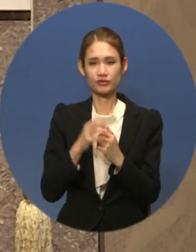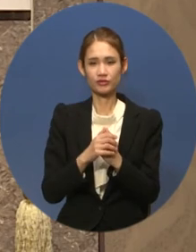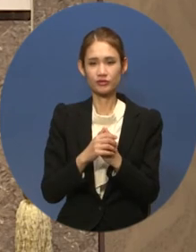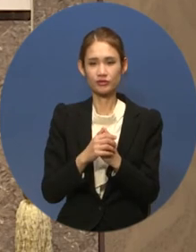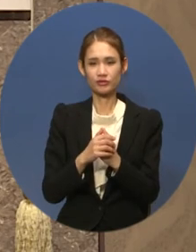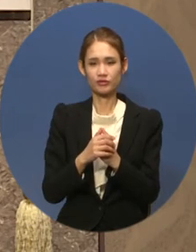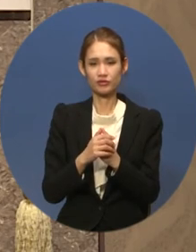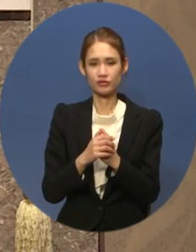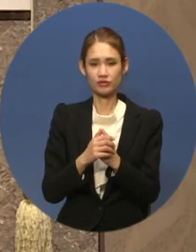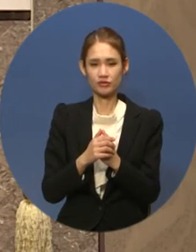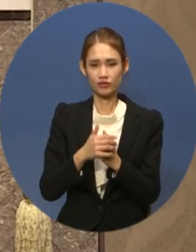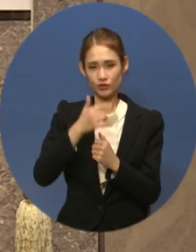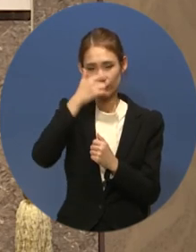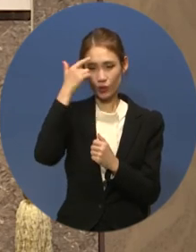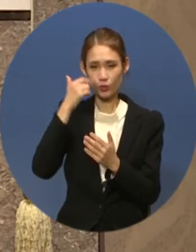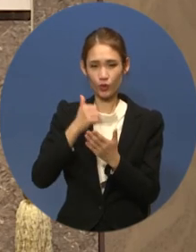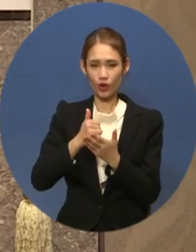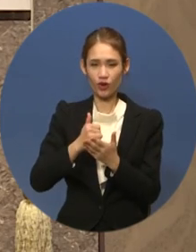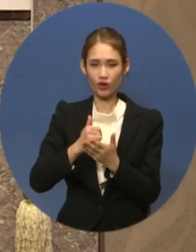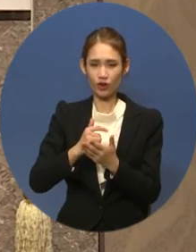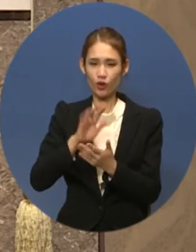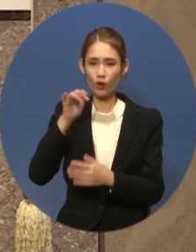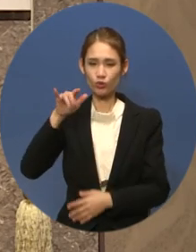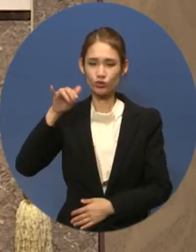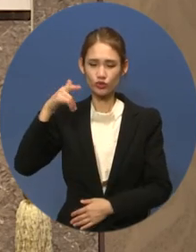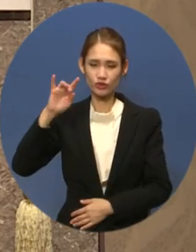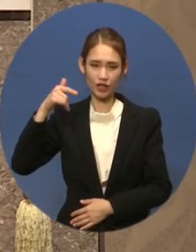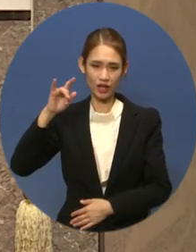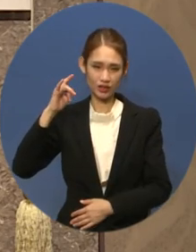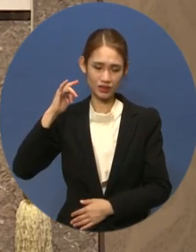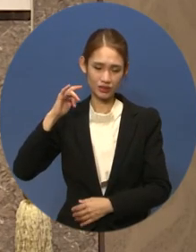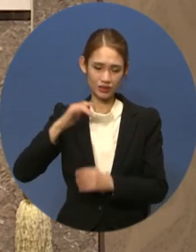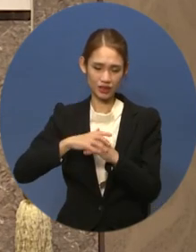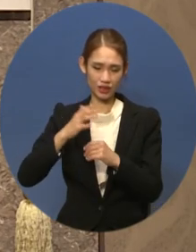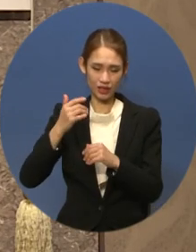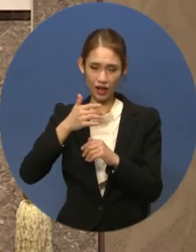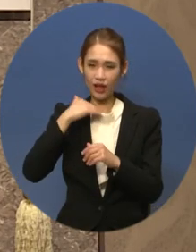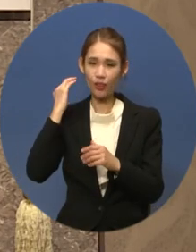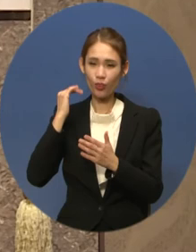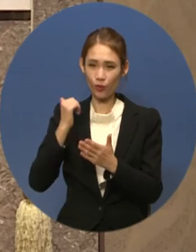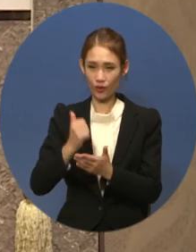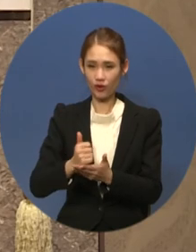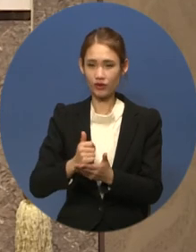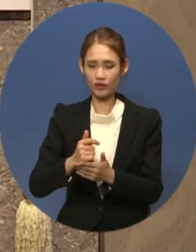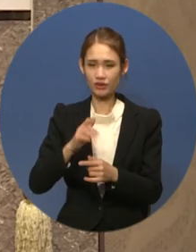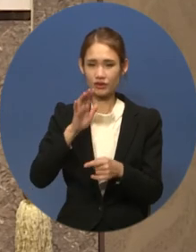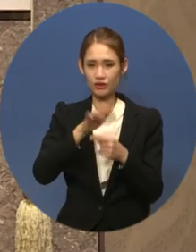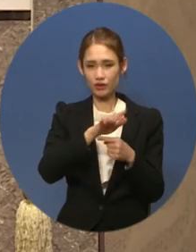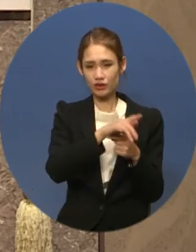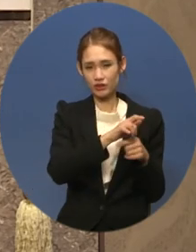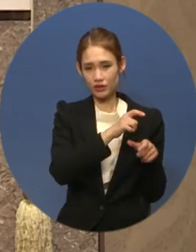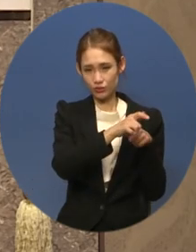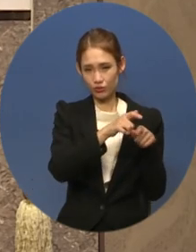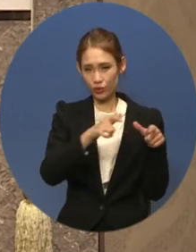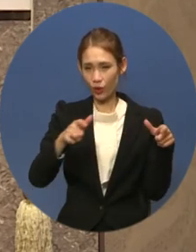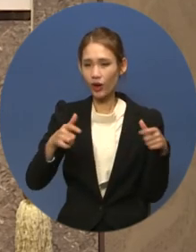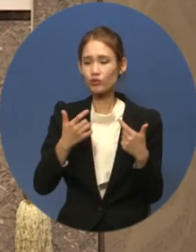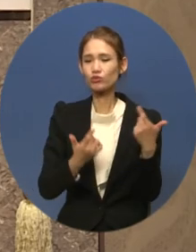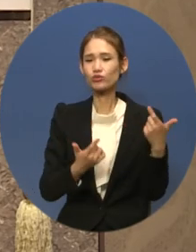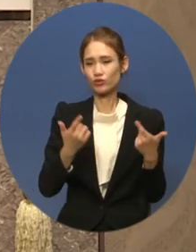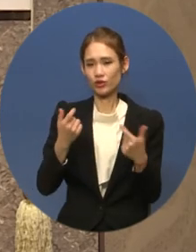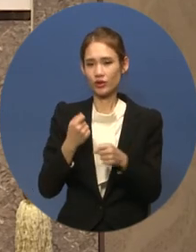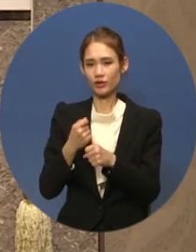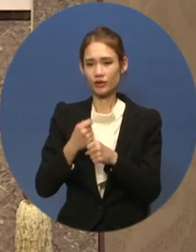노무현 대통령 문재인 대통령 께서 자치 분권 균형 발전의 중요성을 얘기 하신 것을 가슴 깊이 새기고